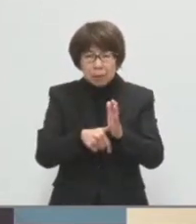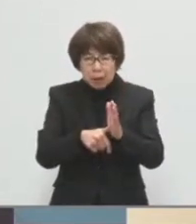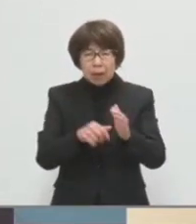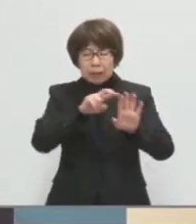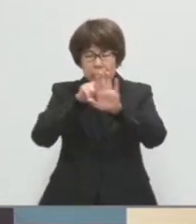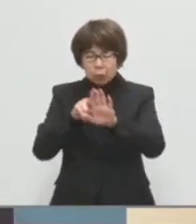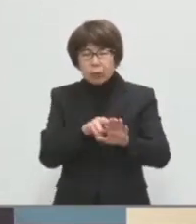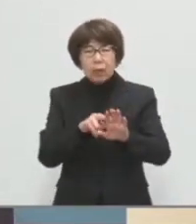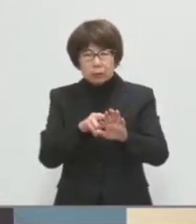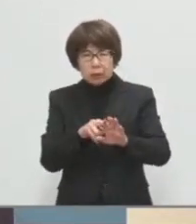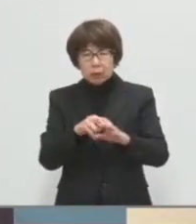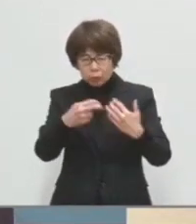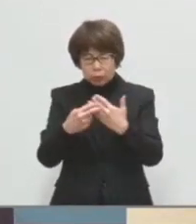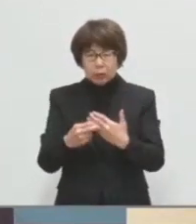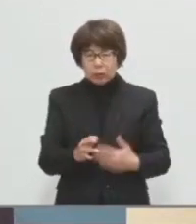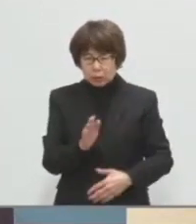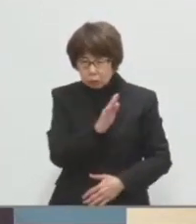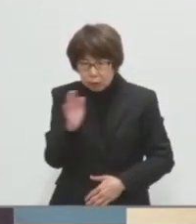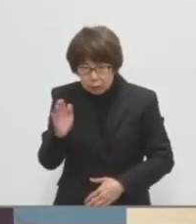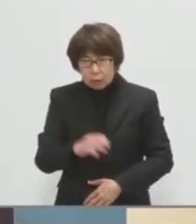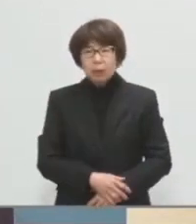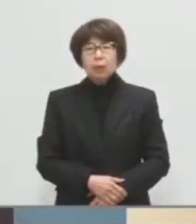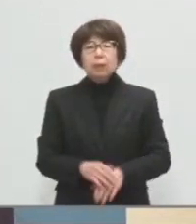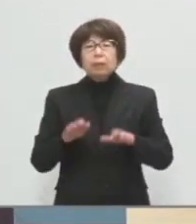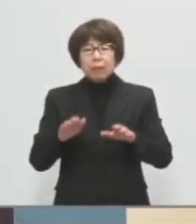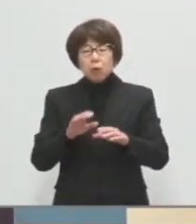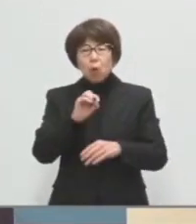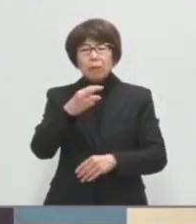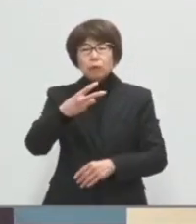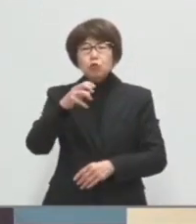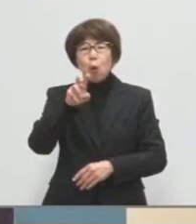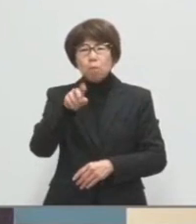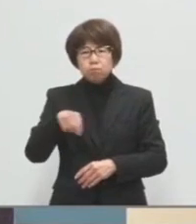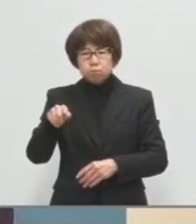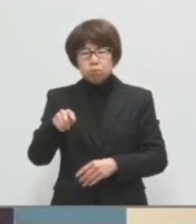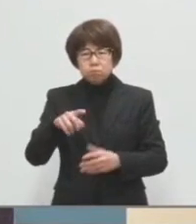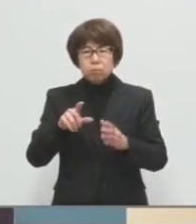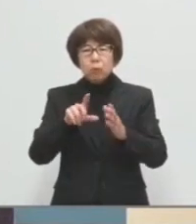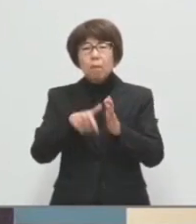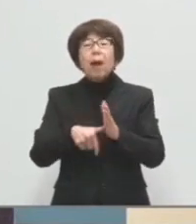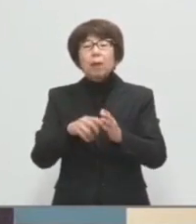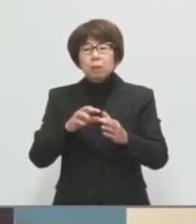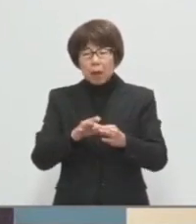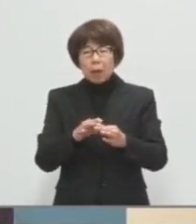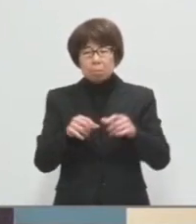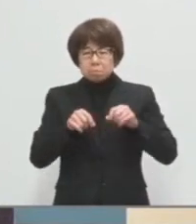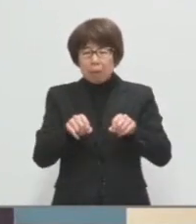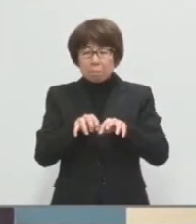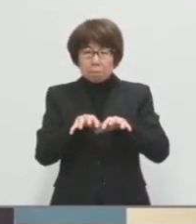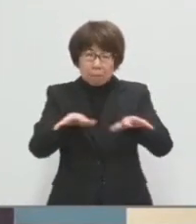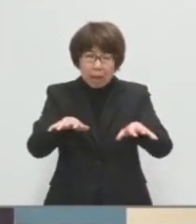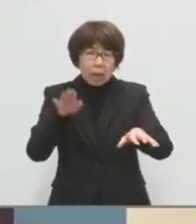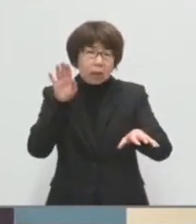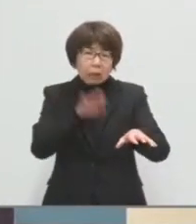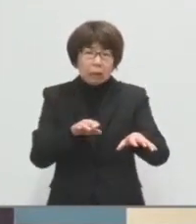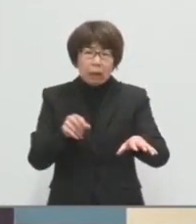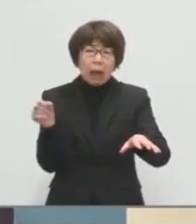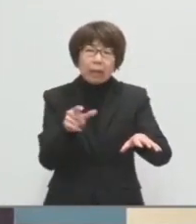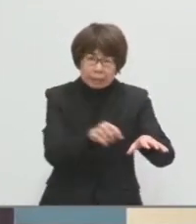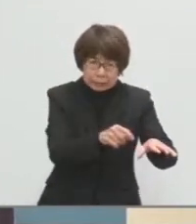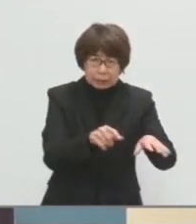します今回のオミクロン株は完成スピードが極めて早いとでそしてこれまで以上の感染者する